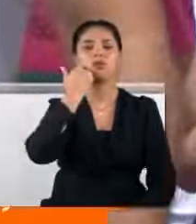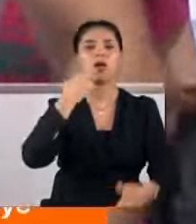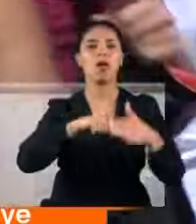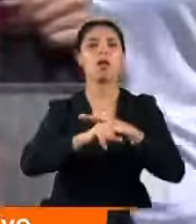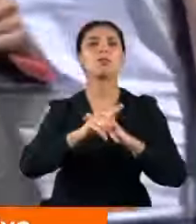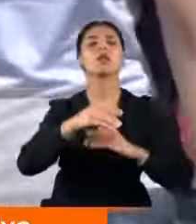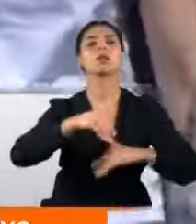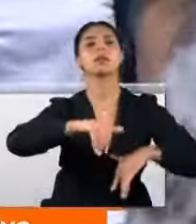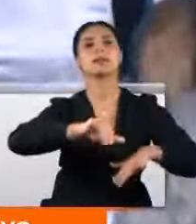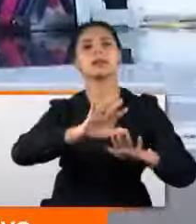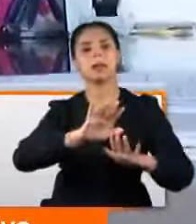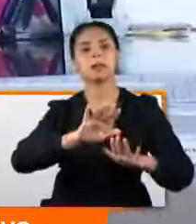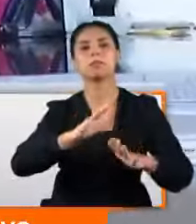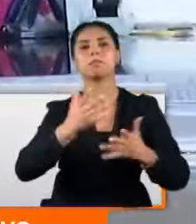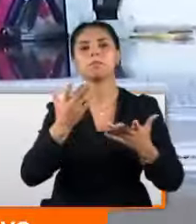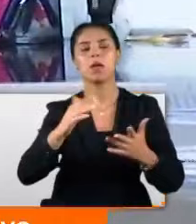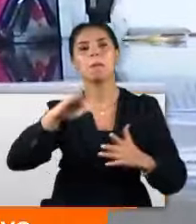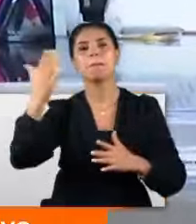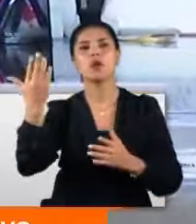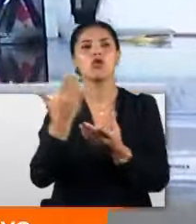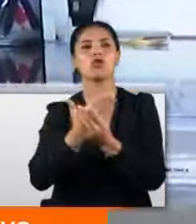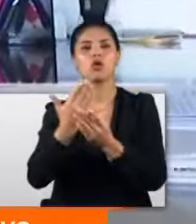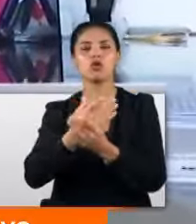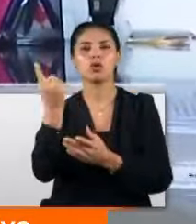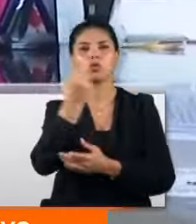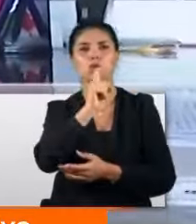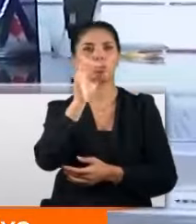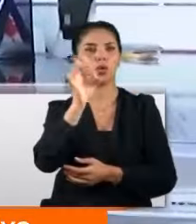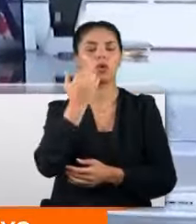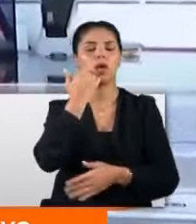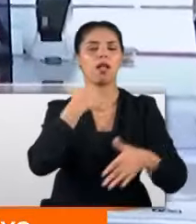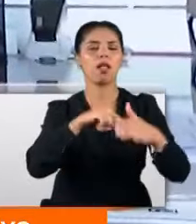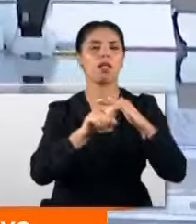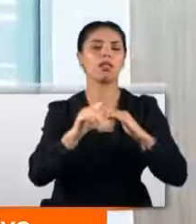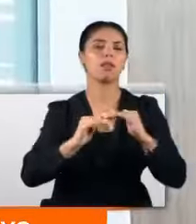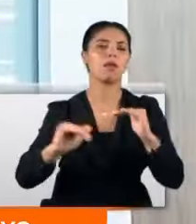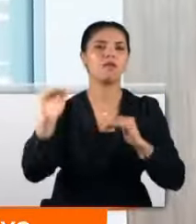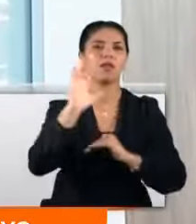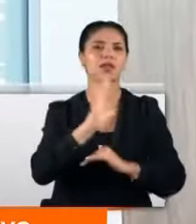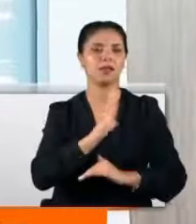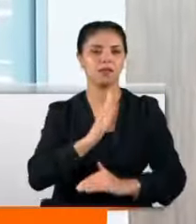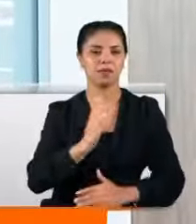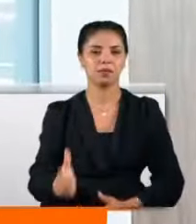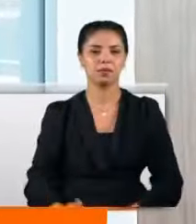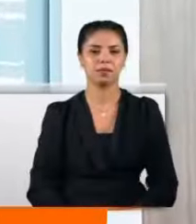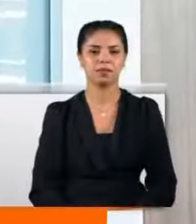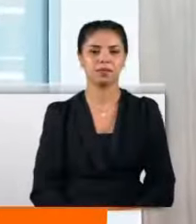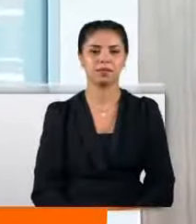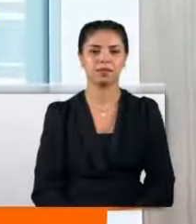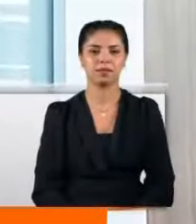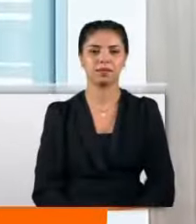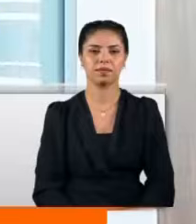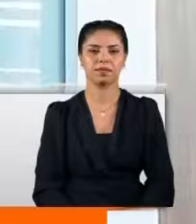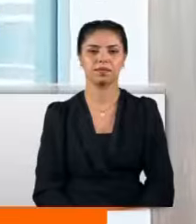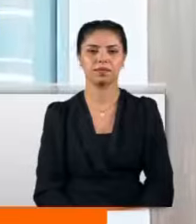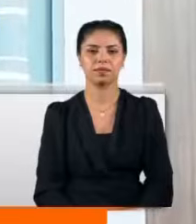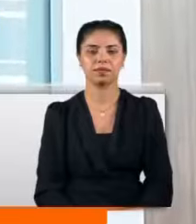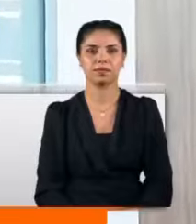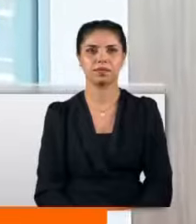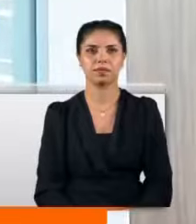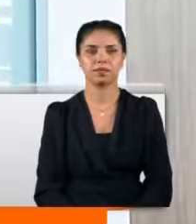vakalarına bakmıyor Sakar. Ancak gelen dosyaların %90'ı aldatma nedeniyle geliyor. Hem aldatmanın tespitini yapmamız lazım hem de